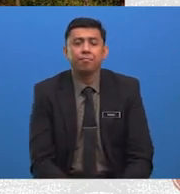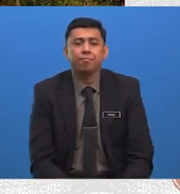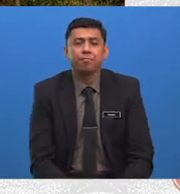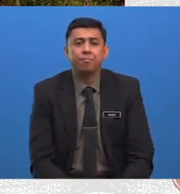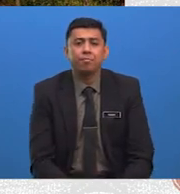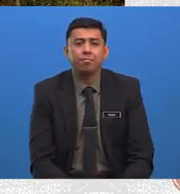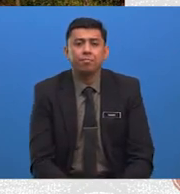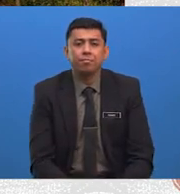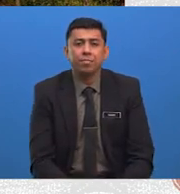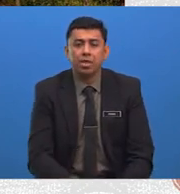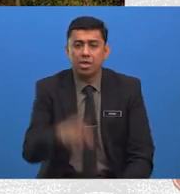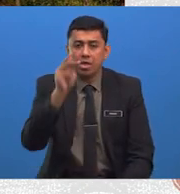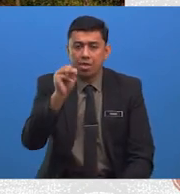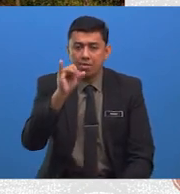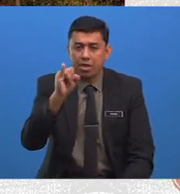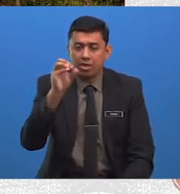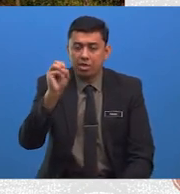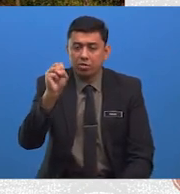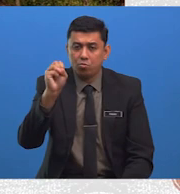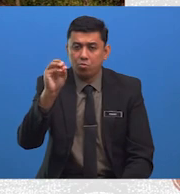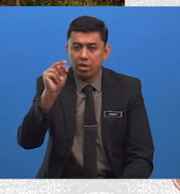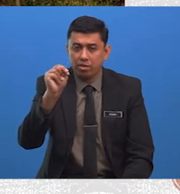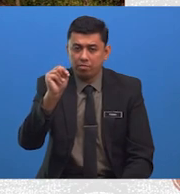Candi Lemah Miso,